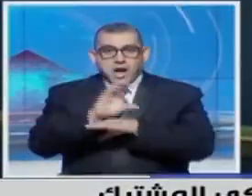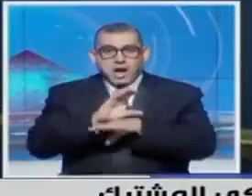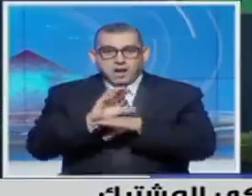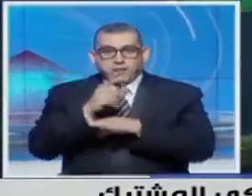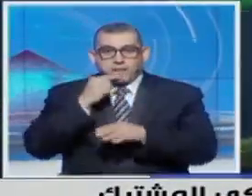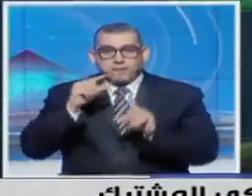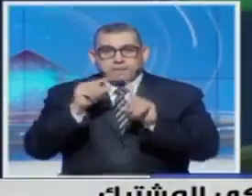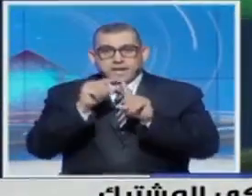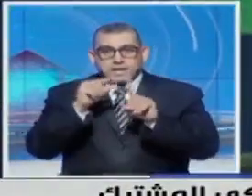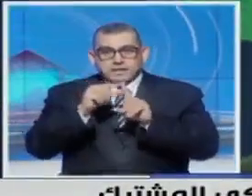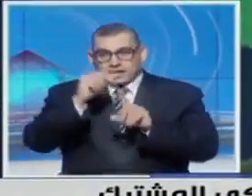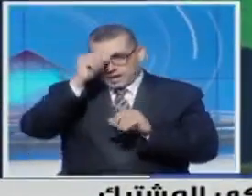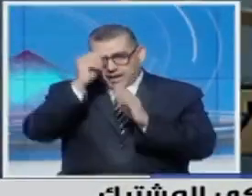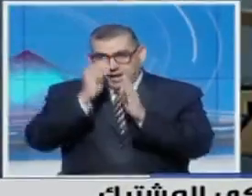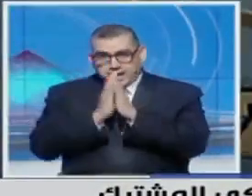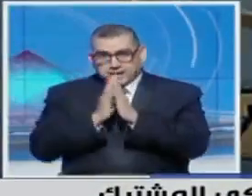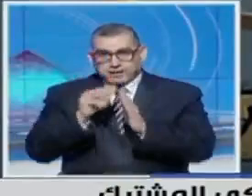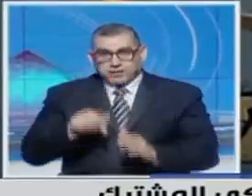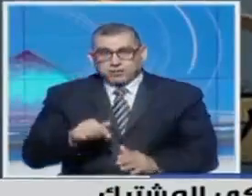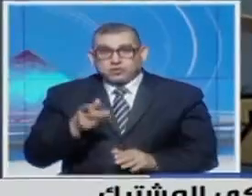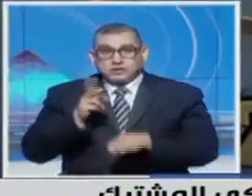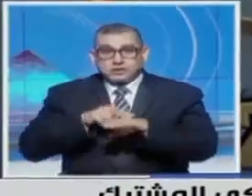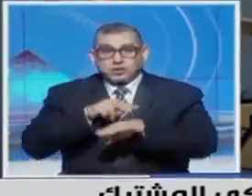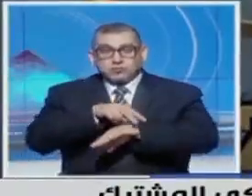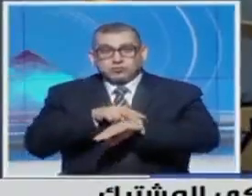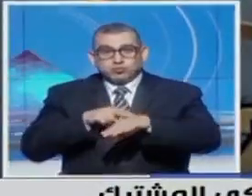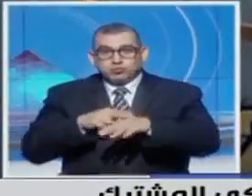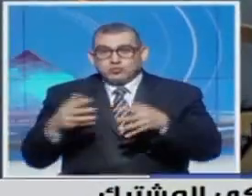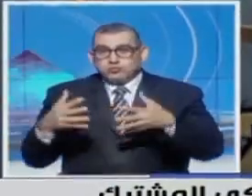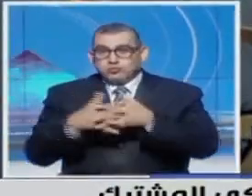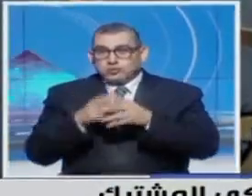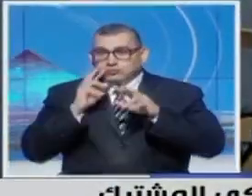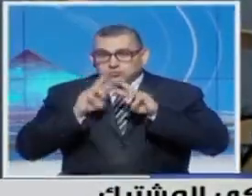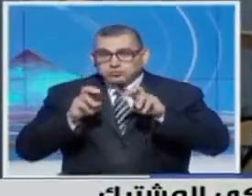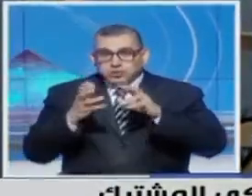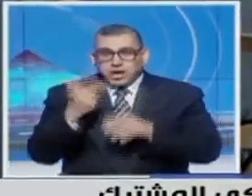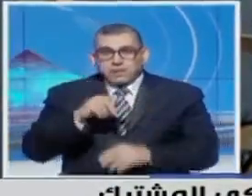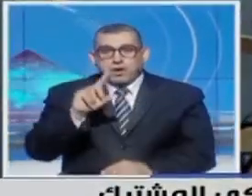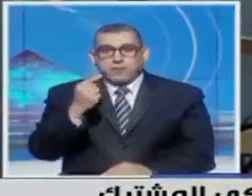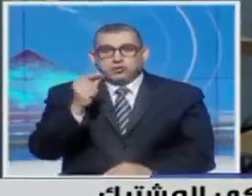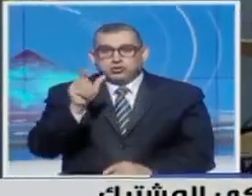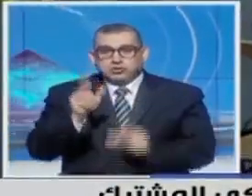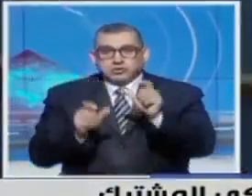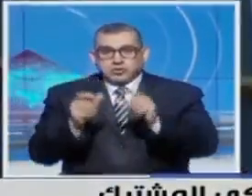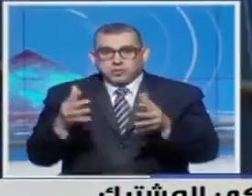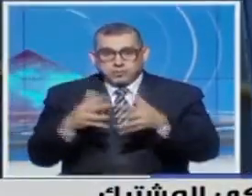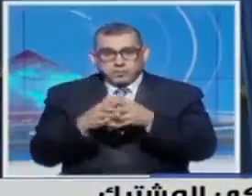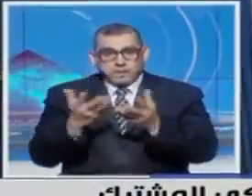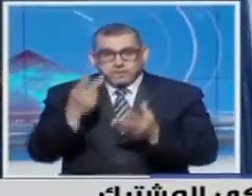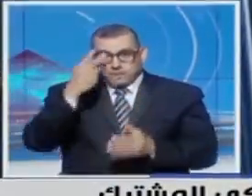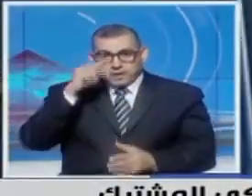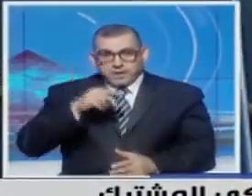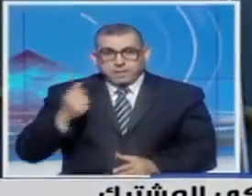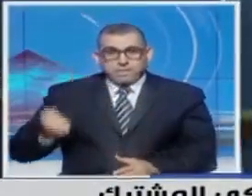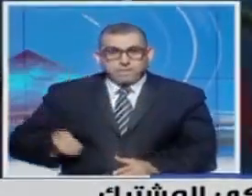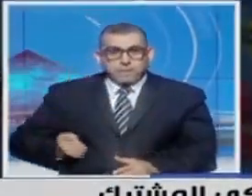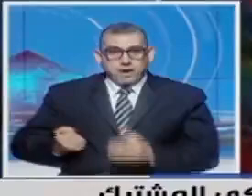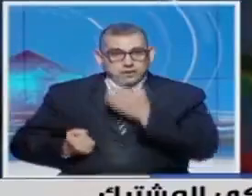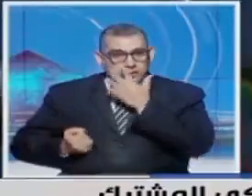وباكستان والهند، ومشاركة 15 دولة بصفة مراقب، وهم